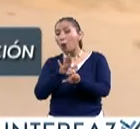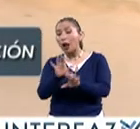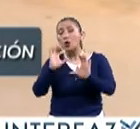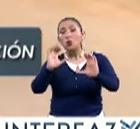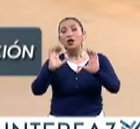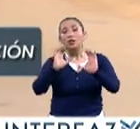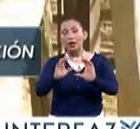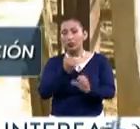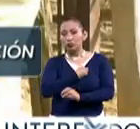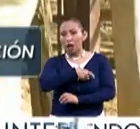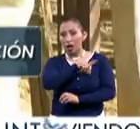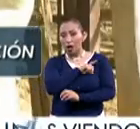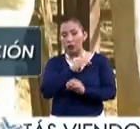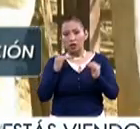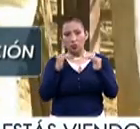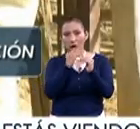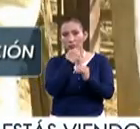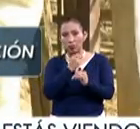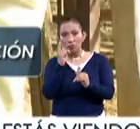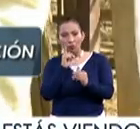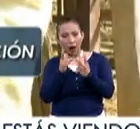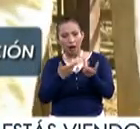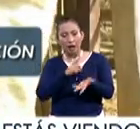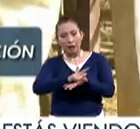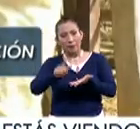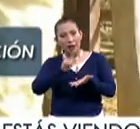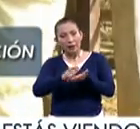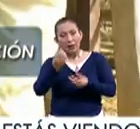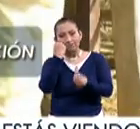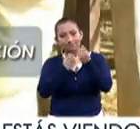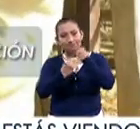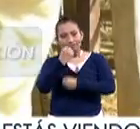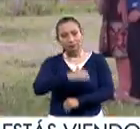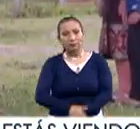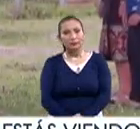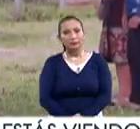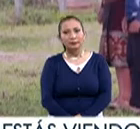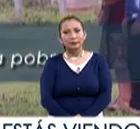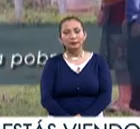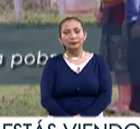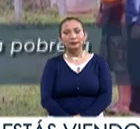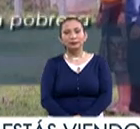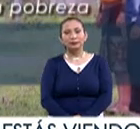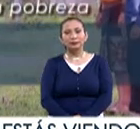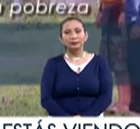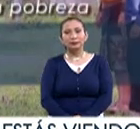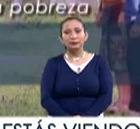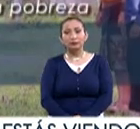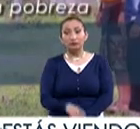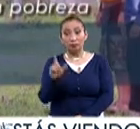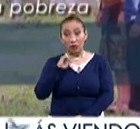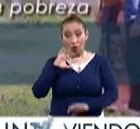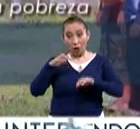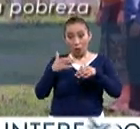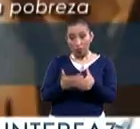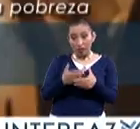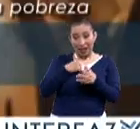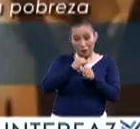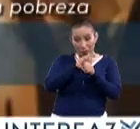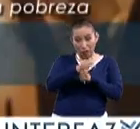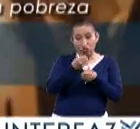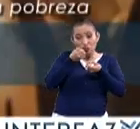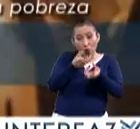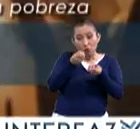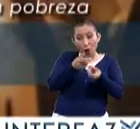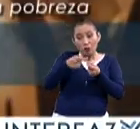el cuidado de la salud, la equidad de género, la higiene y la nutrición. ข้อมูลจากภาษาลาวเป็นภาษาท้องถิ่นไรเ